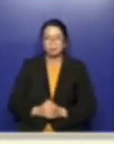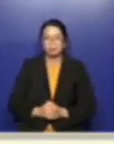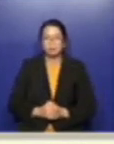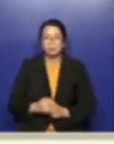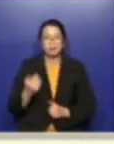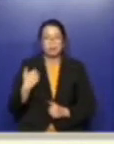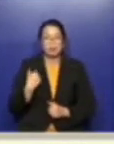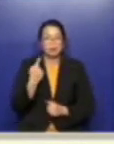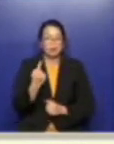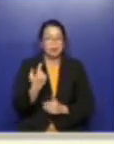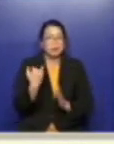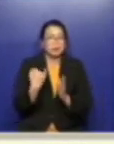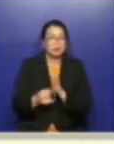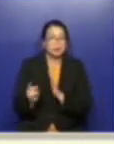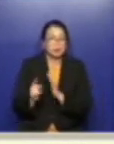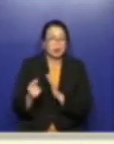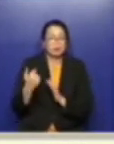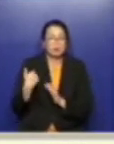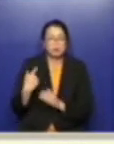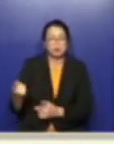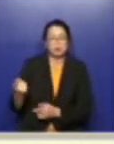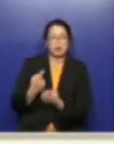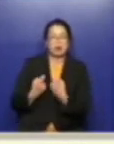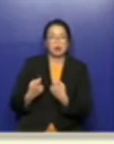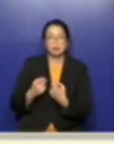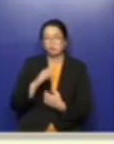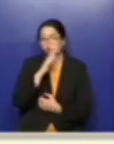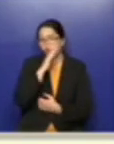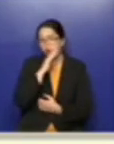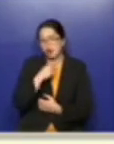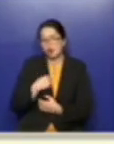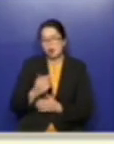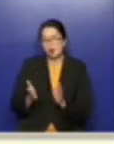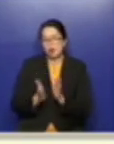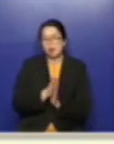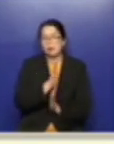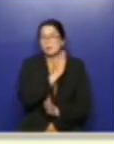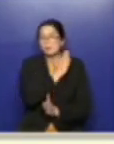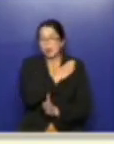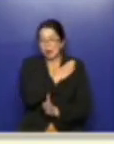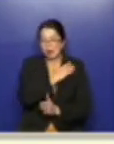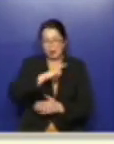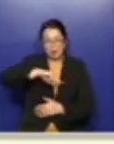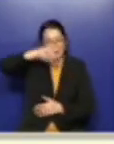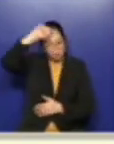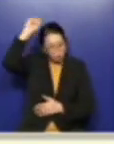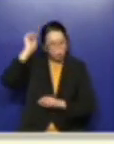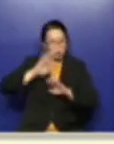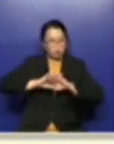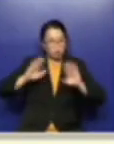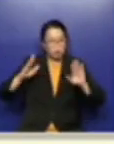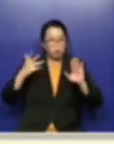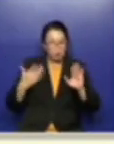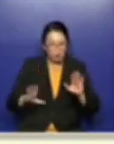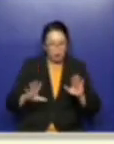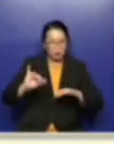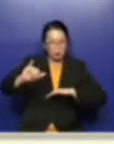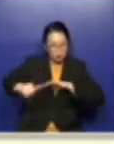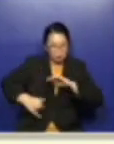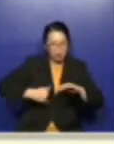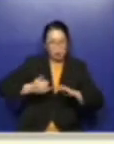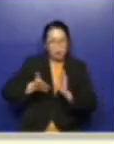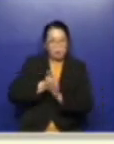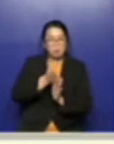ณีหนึ่งว่าก็มีผู้ถามว่าในเมื่อพระภิกษุท่าน สละสมณเพศแล้วเนี่ยท่านจะกลับมาบวชได้อีก